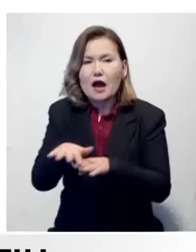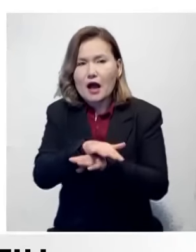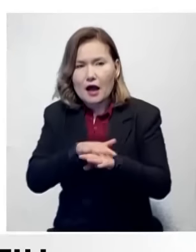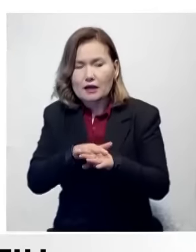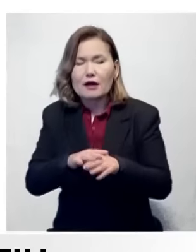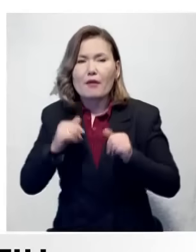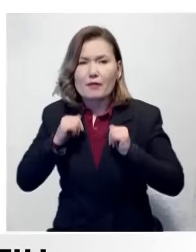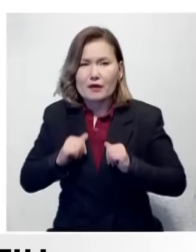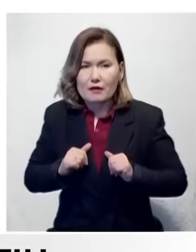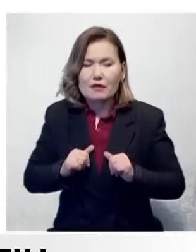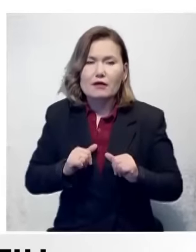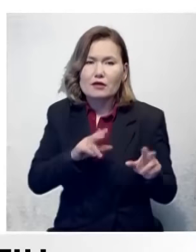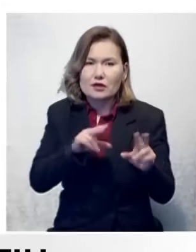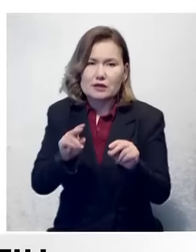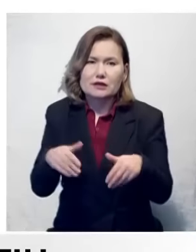халқына бақ береке тіледі.